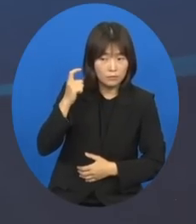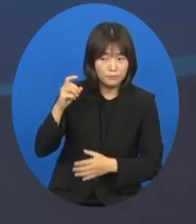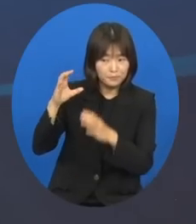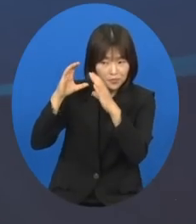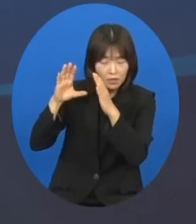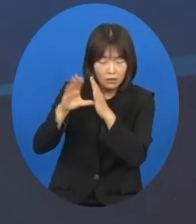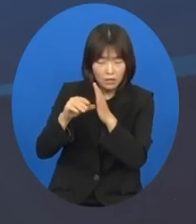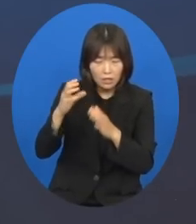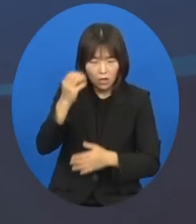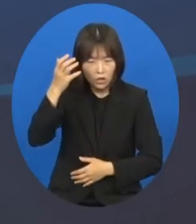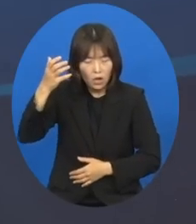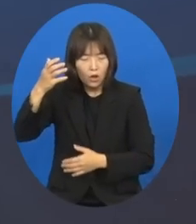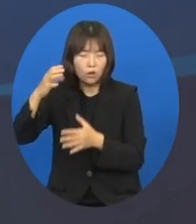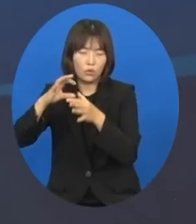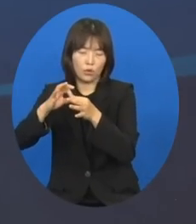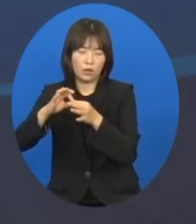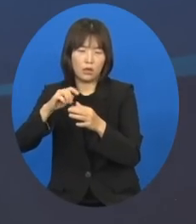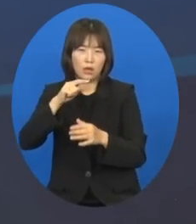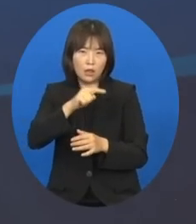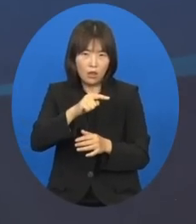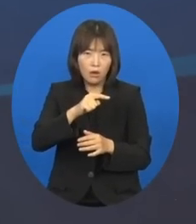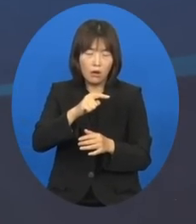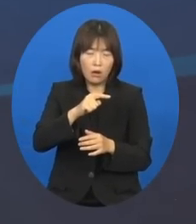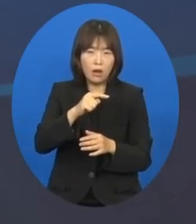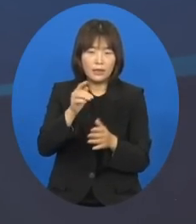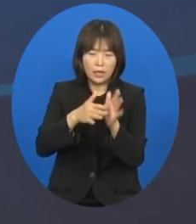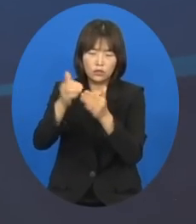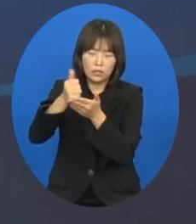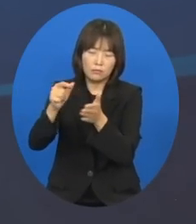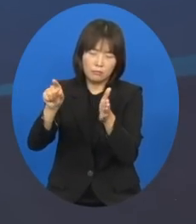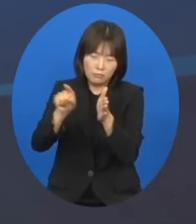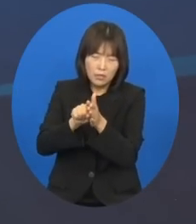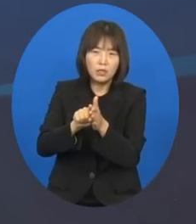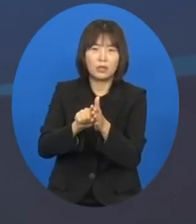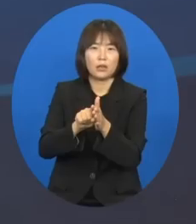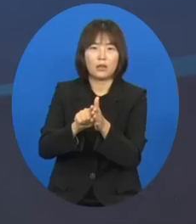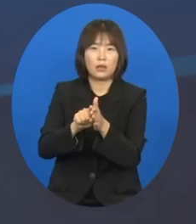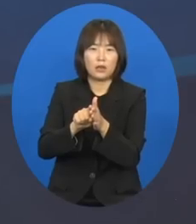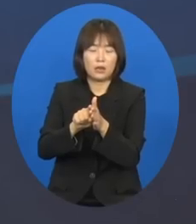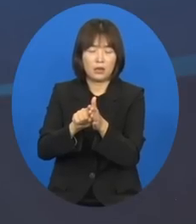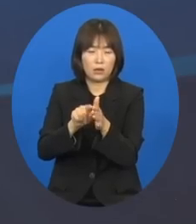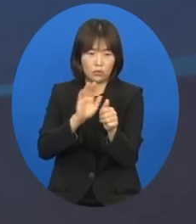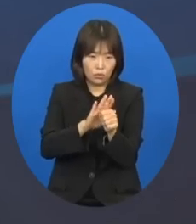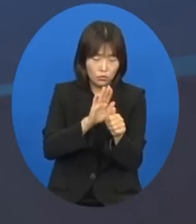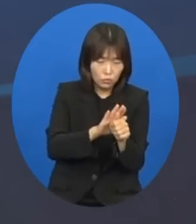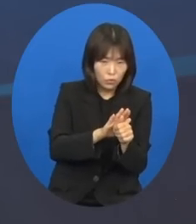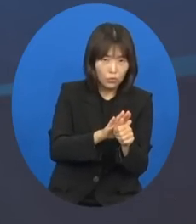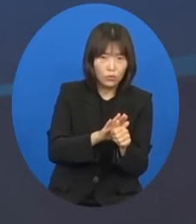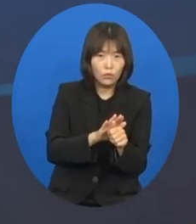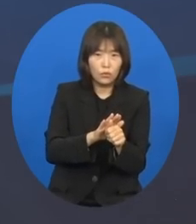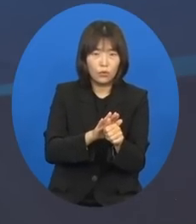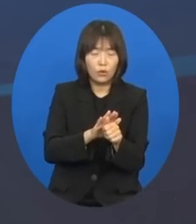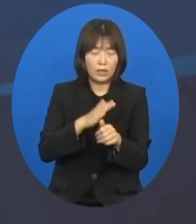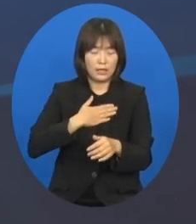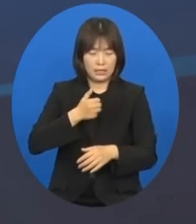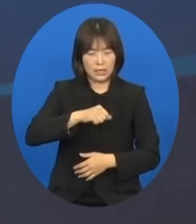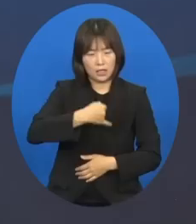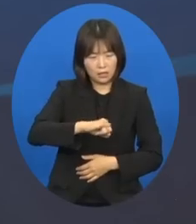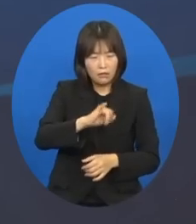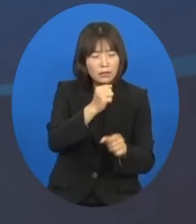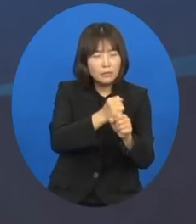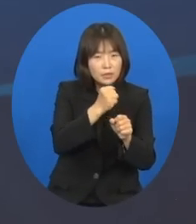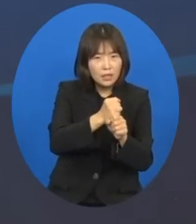복음이 믿기게 하고 그리고 너를 불러 내 자녀삼으리라 그 모든 구원의 십자가 위에